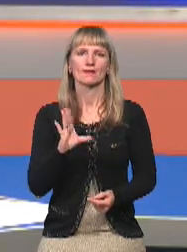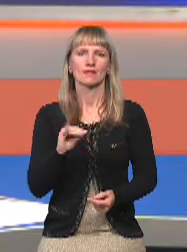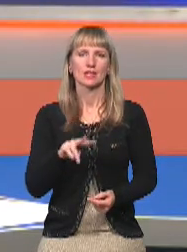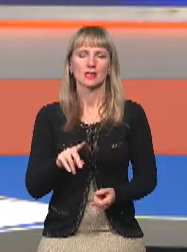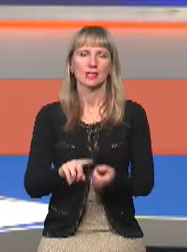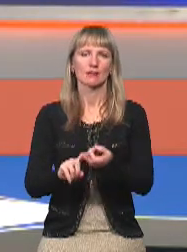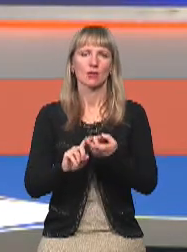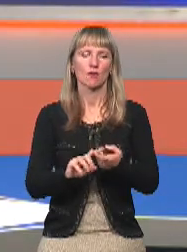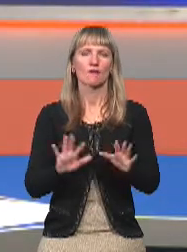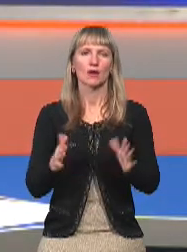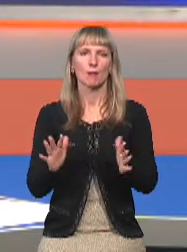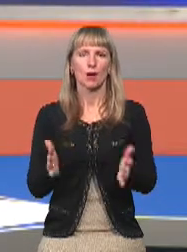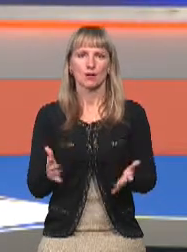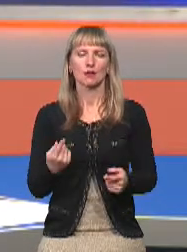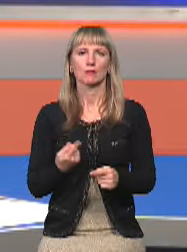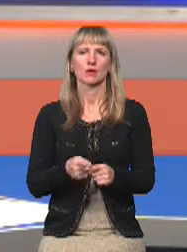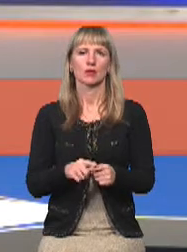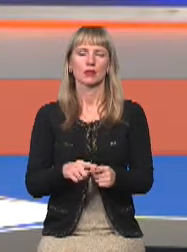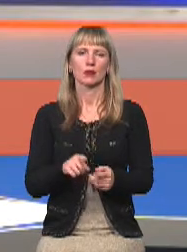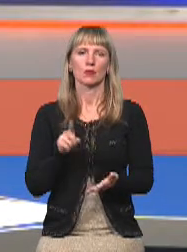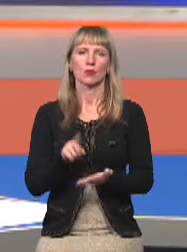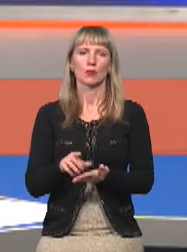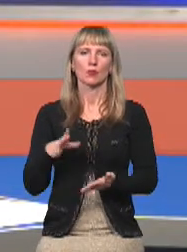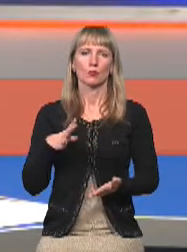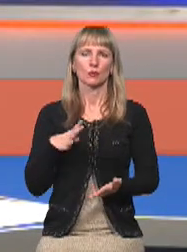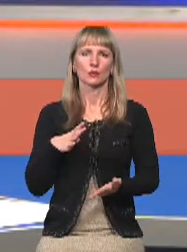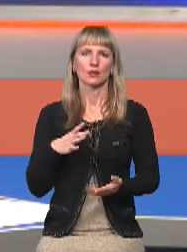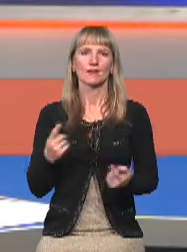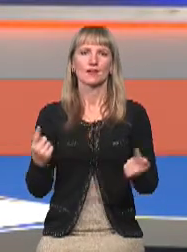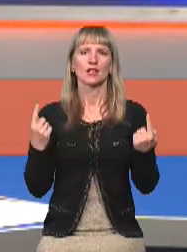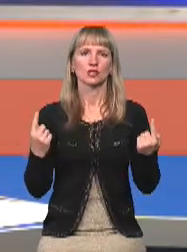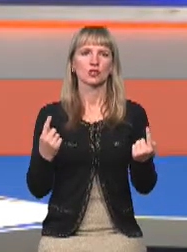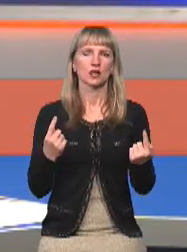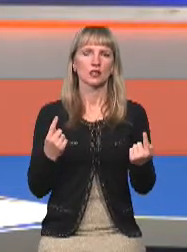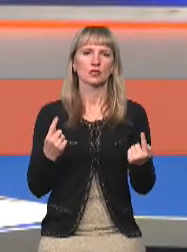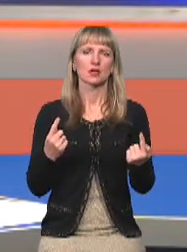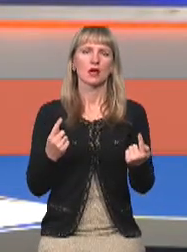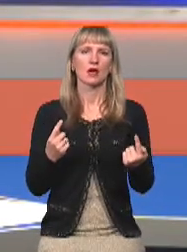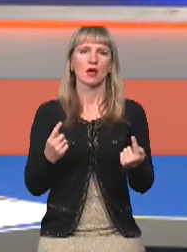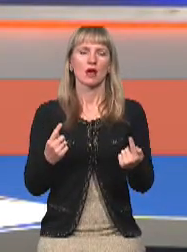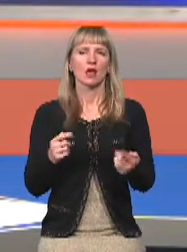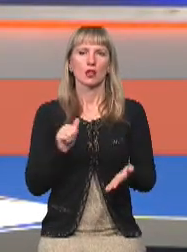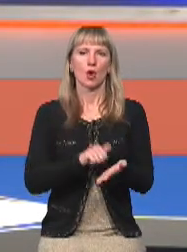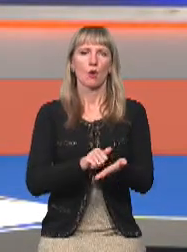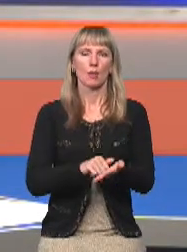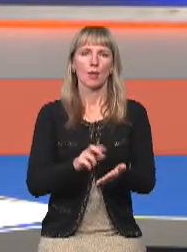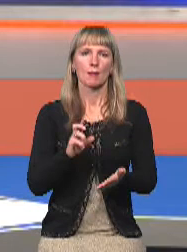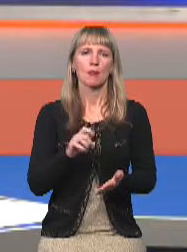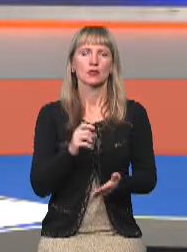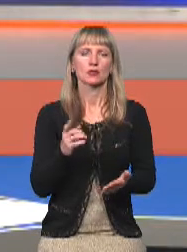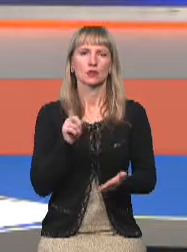вілінфікованих випадків. Тому, власне, має бути досить величезна нормативна база, яка має